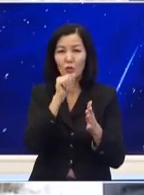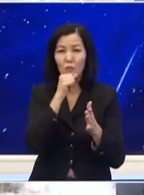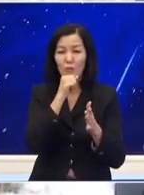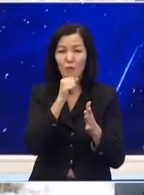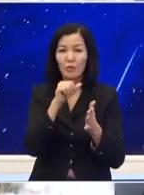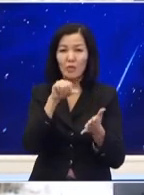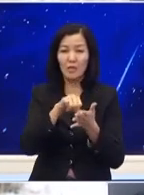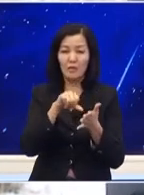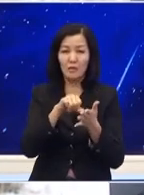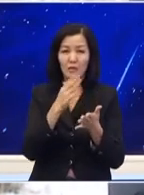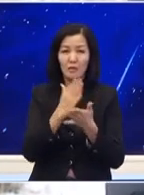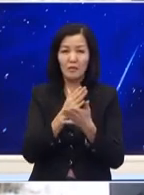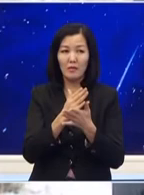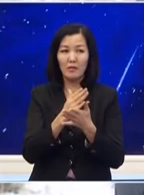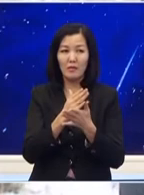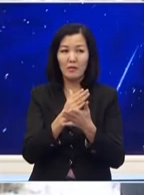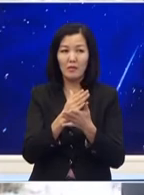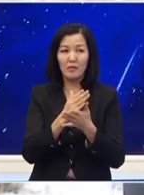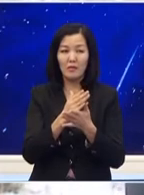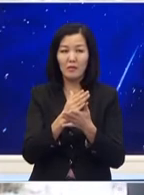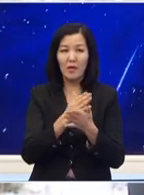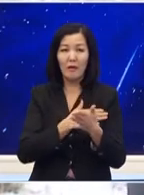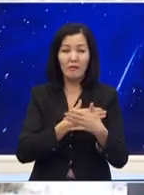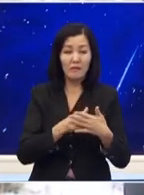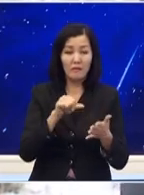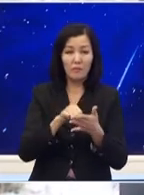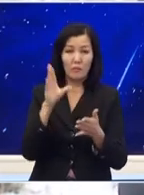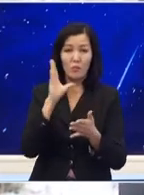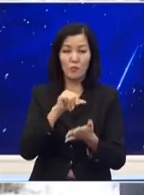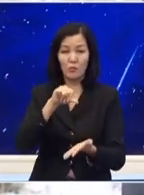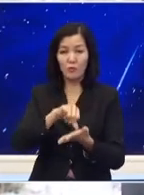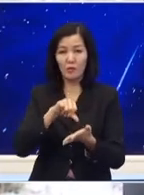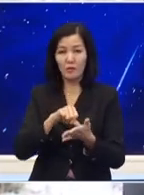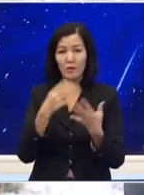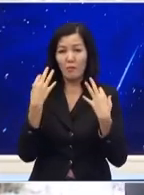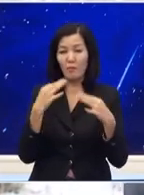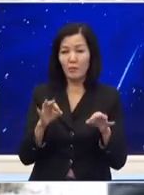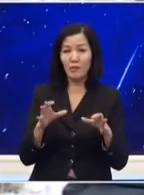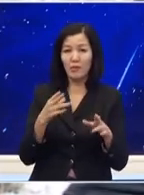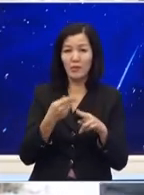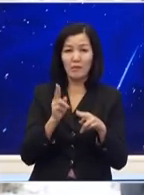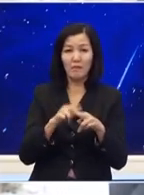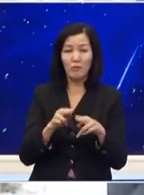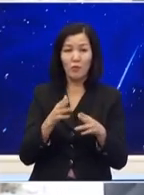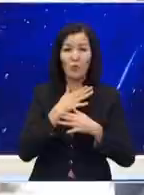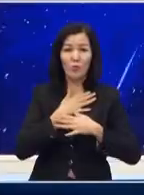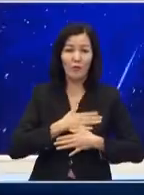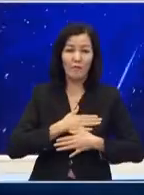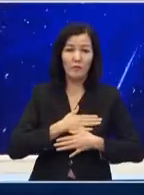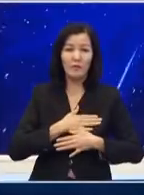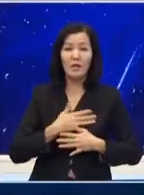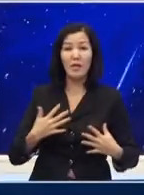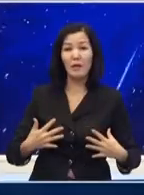одного японского пилота, и он летает, причем летает активно. Ну и вообще полет – это свобода, это удовольствие.